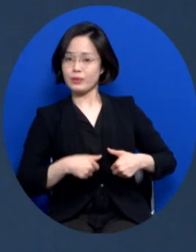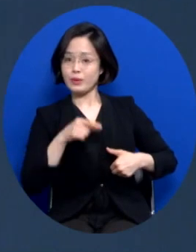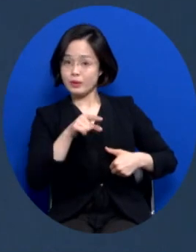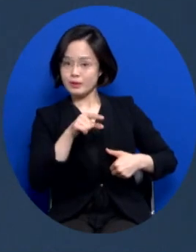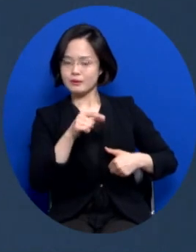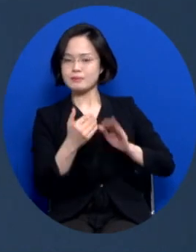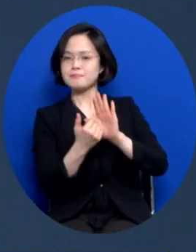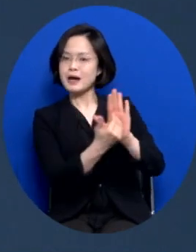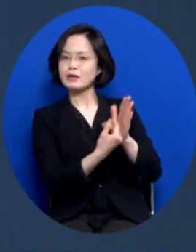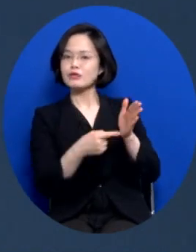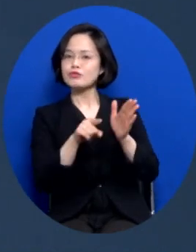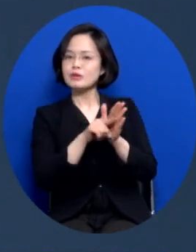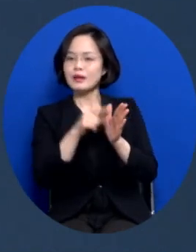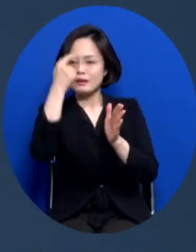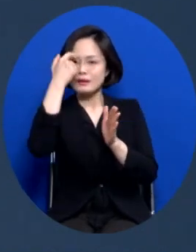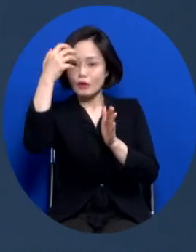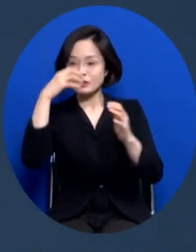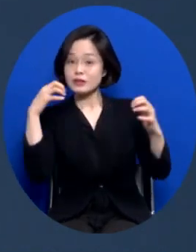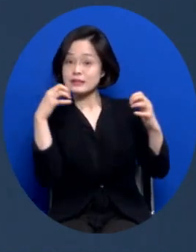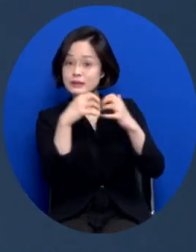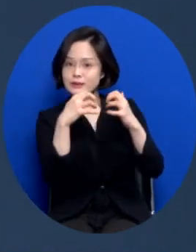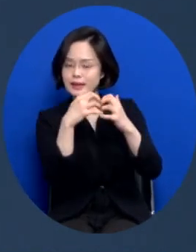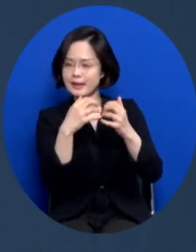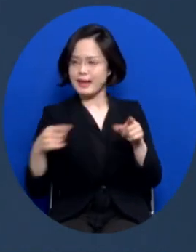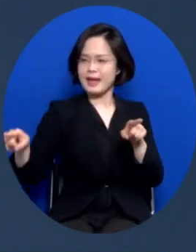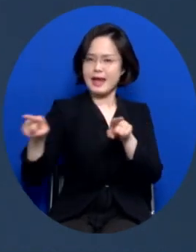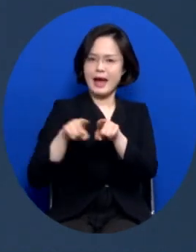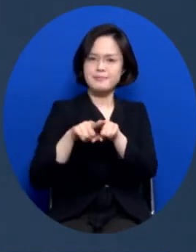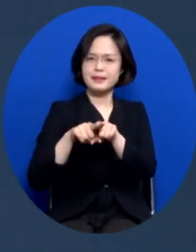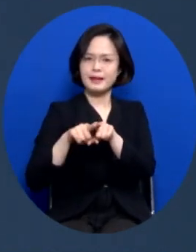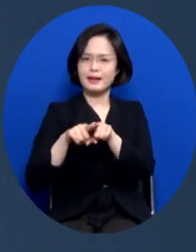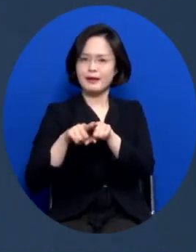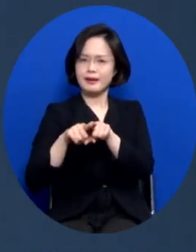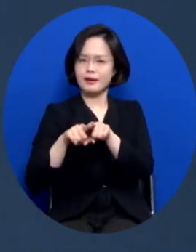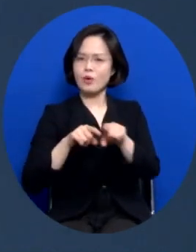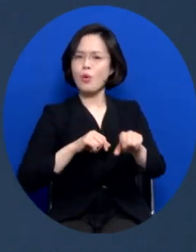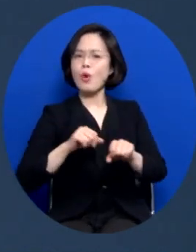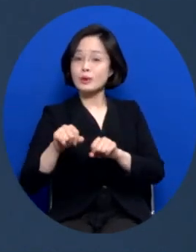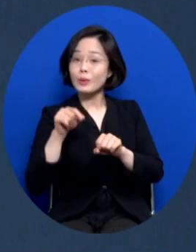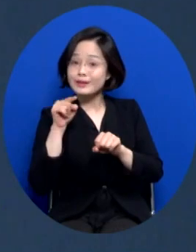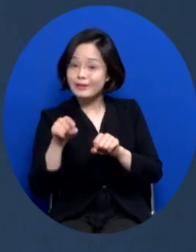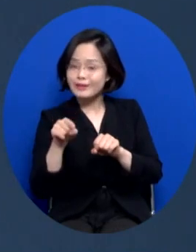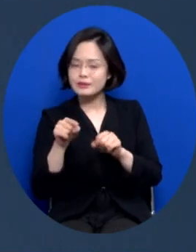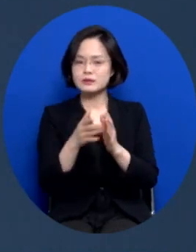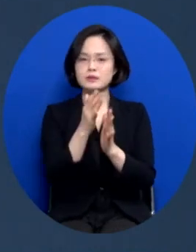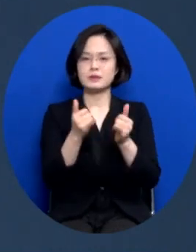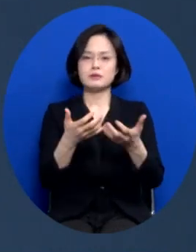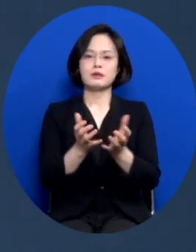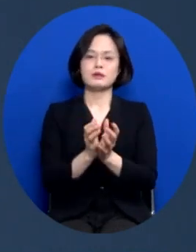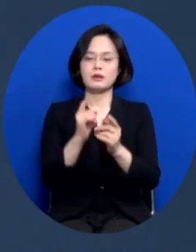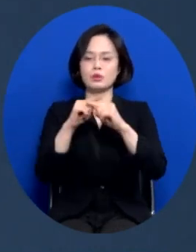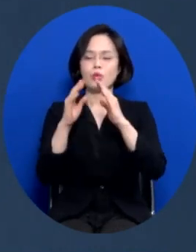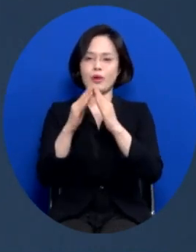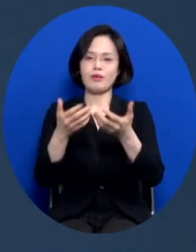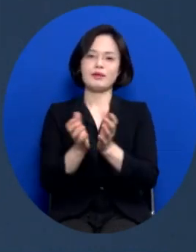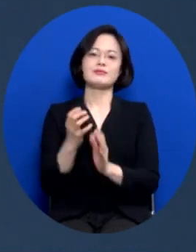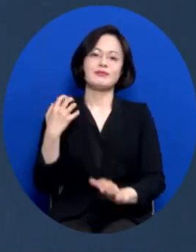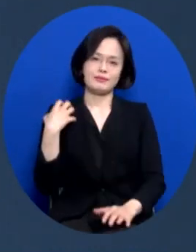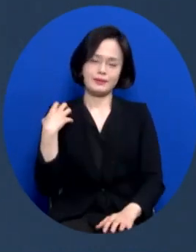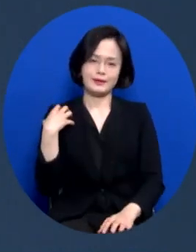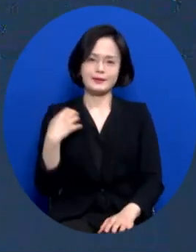함께 임하는 오늘 이것이 시민단체와 우리 교회가 해야 될 일이라 생각됩니다